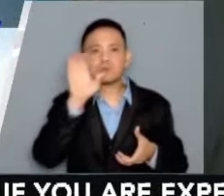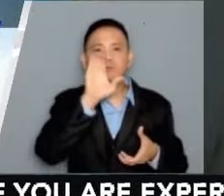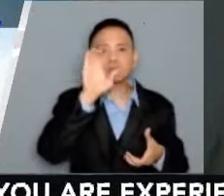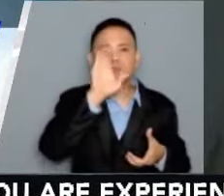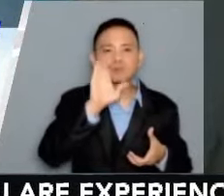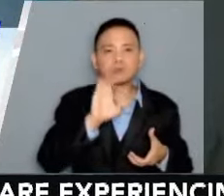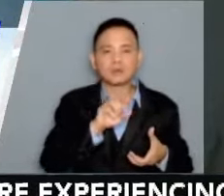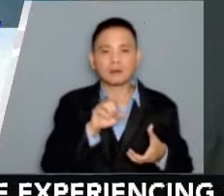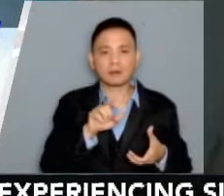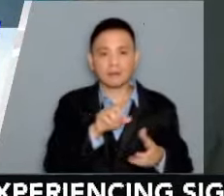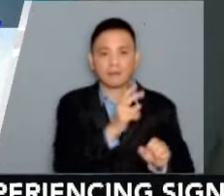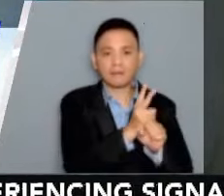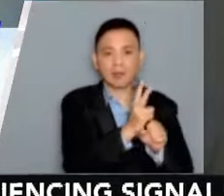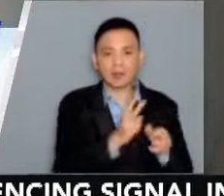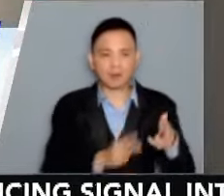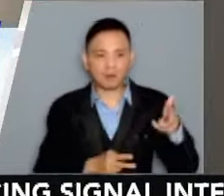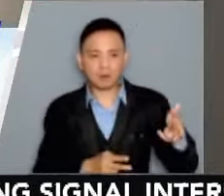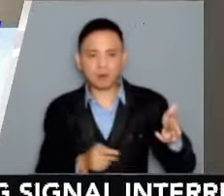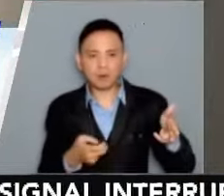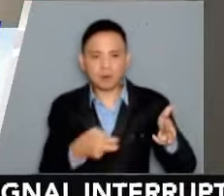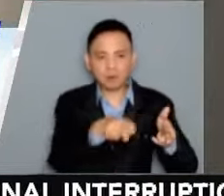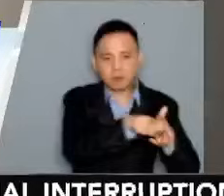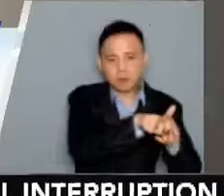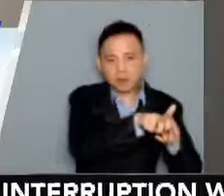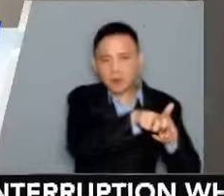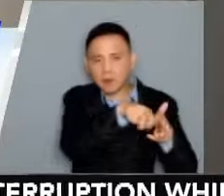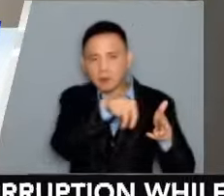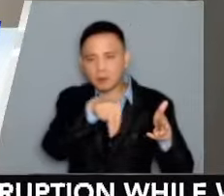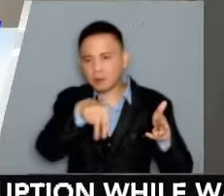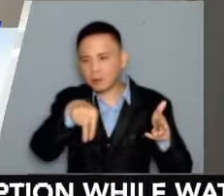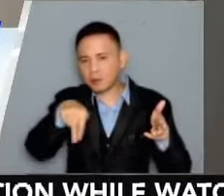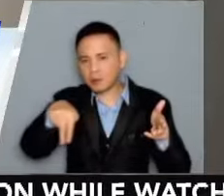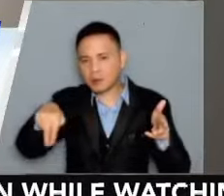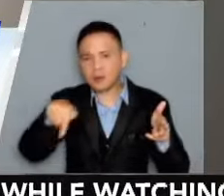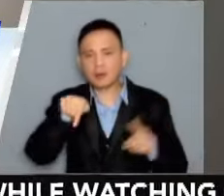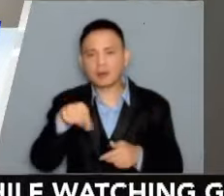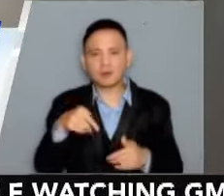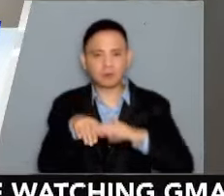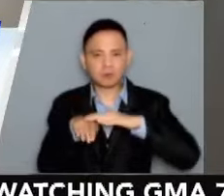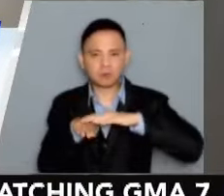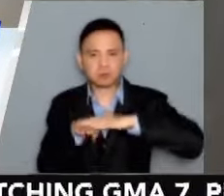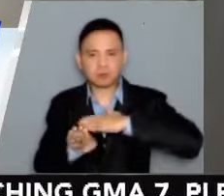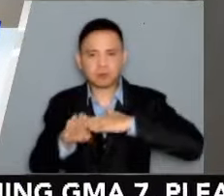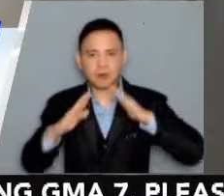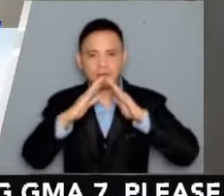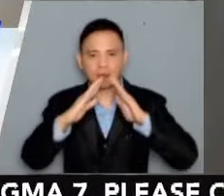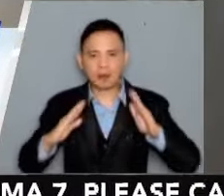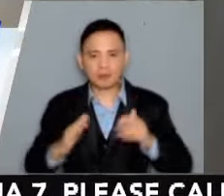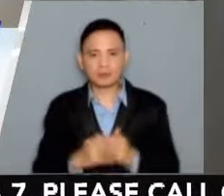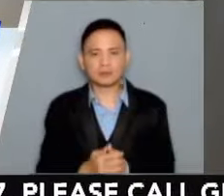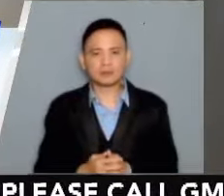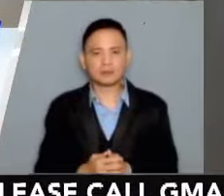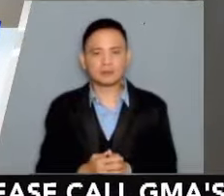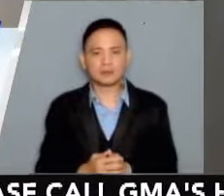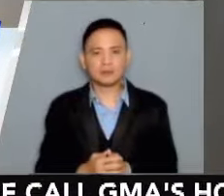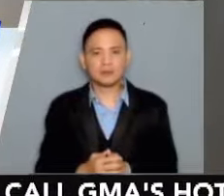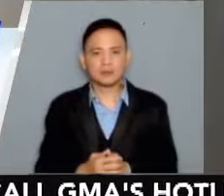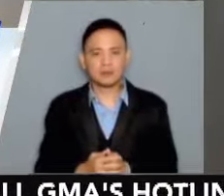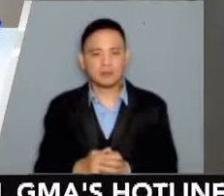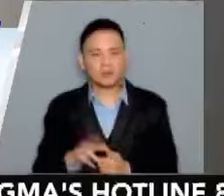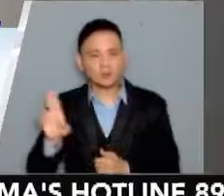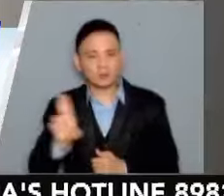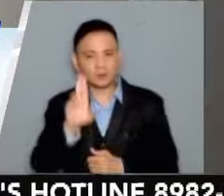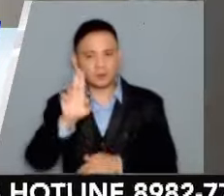van walang kaabog-abog na pumasok ang lalaki sa bahay sa loob dumampot ng tsinelas ang lalaki at tinataboy